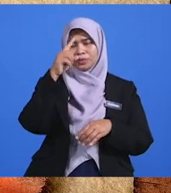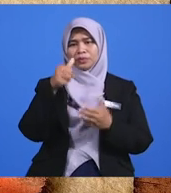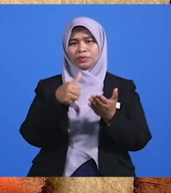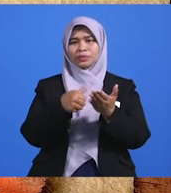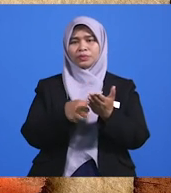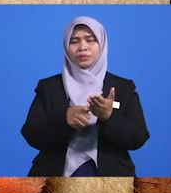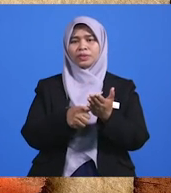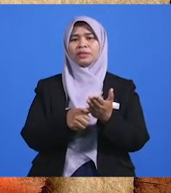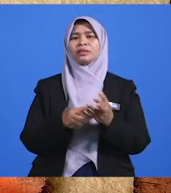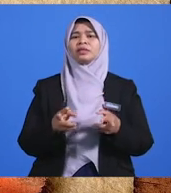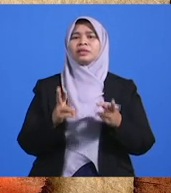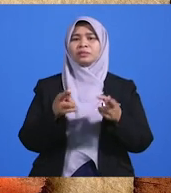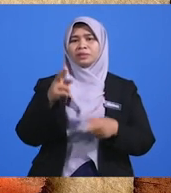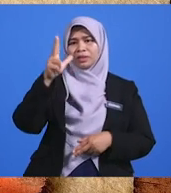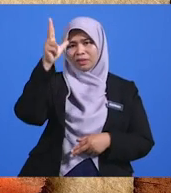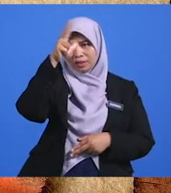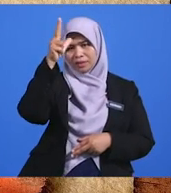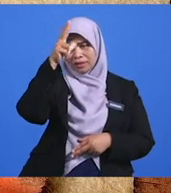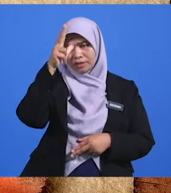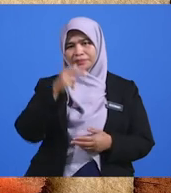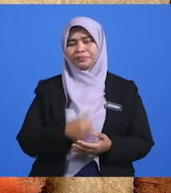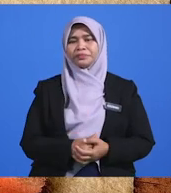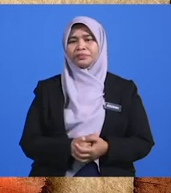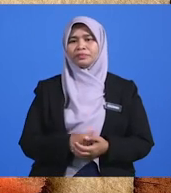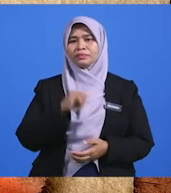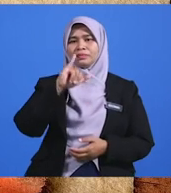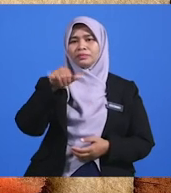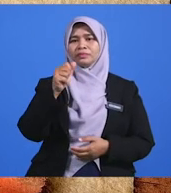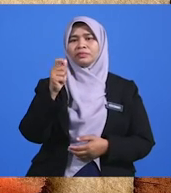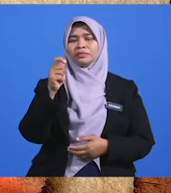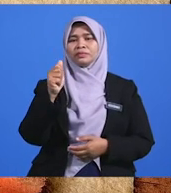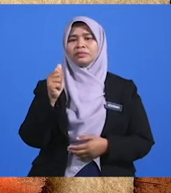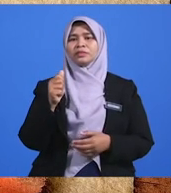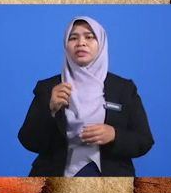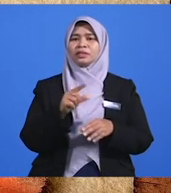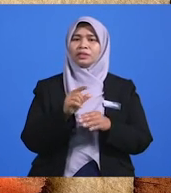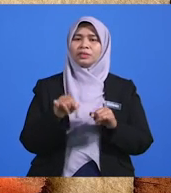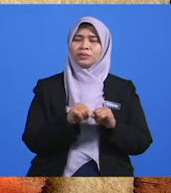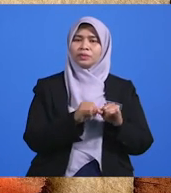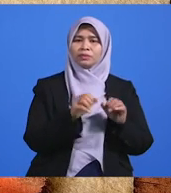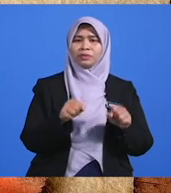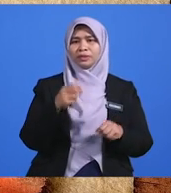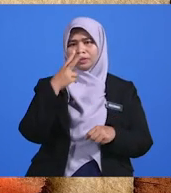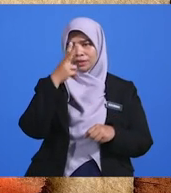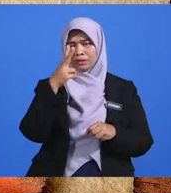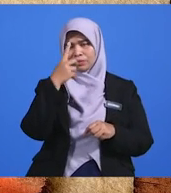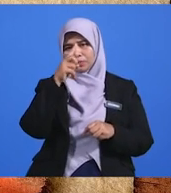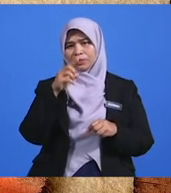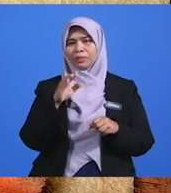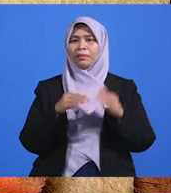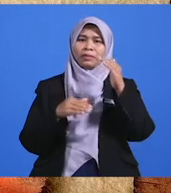bagi dokumen rasmi kerajaan. Jata negara juga boleh dilihat pada monumen-monumen penting